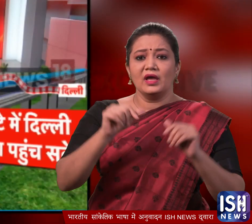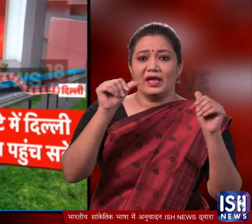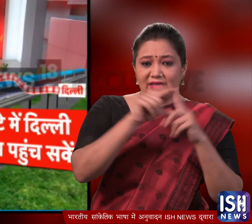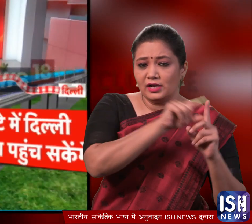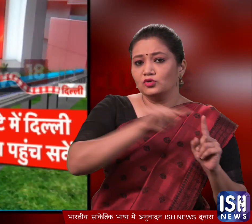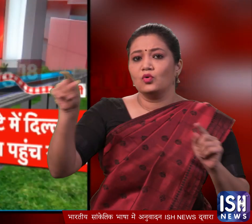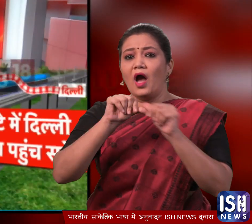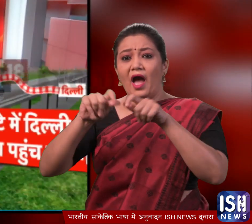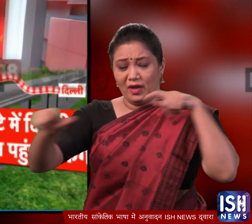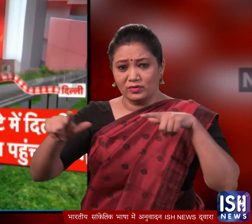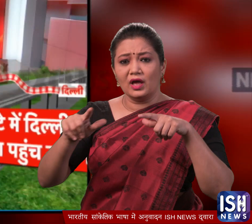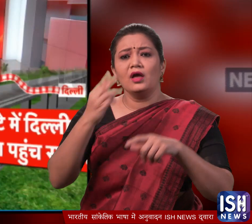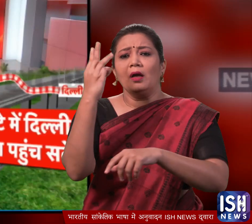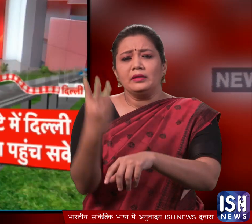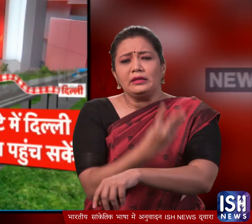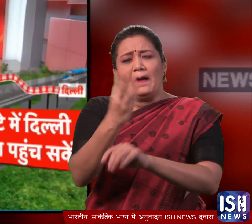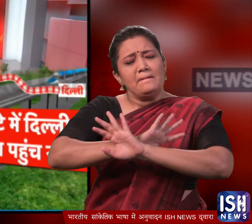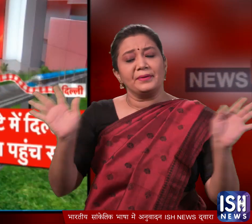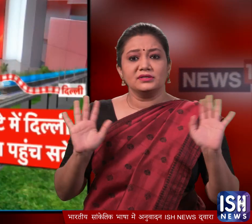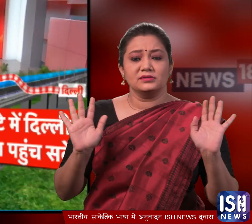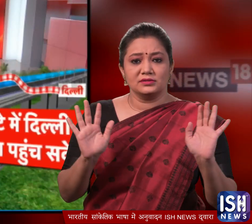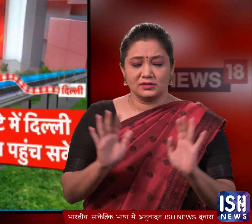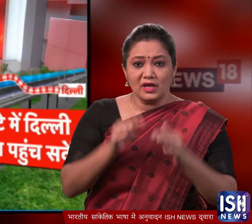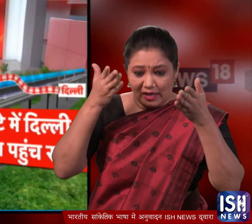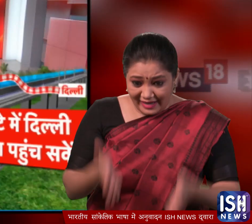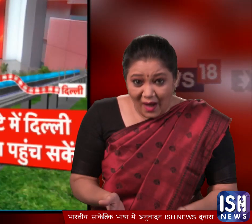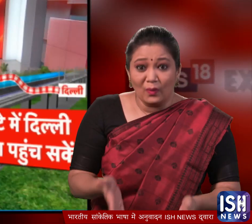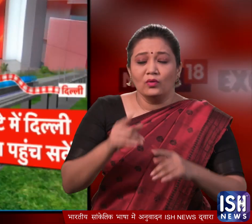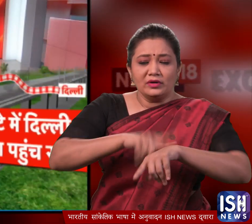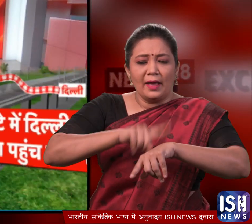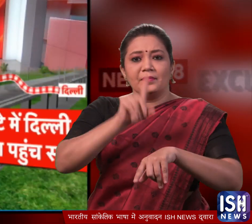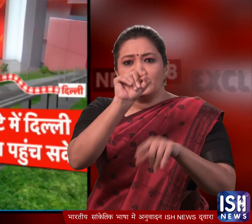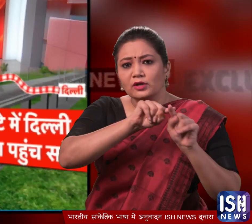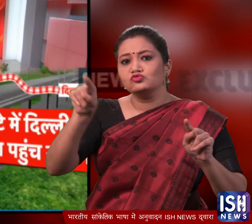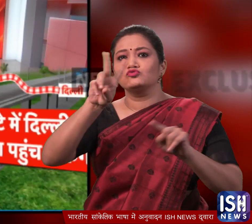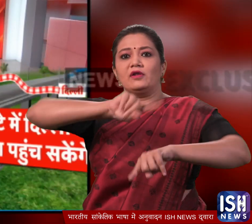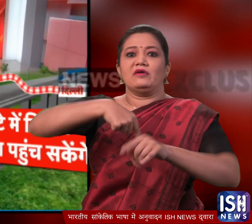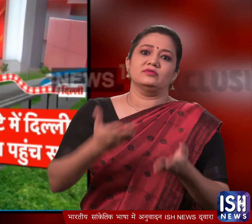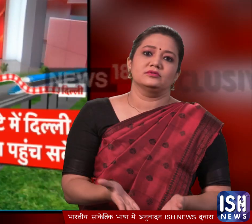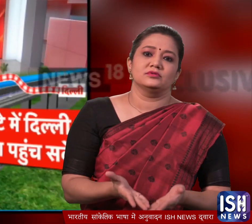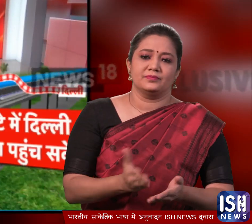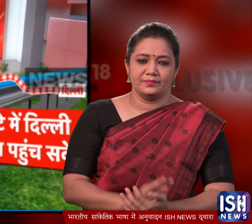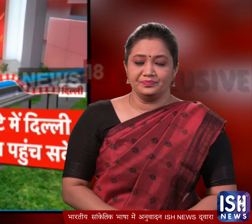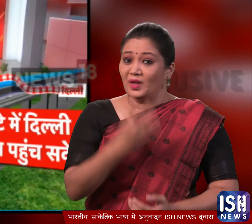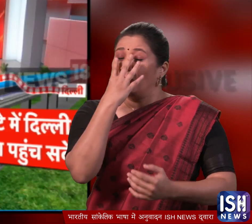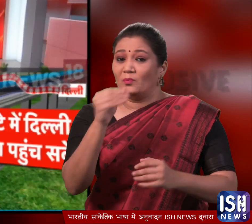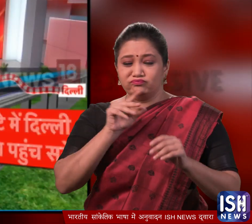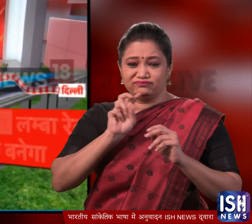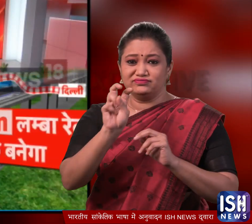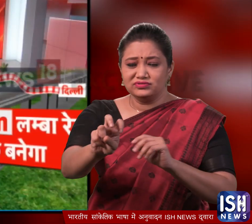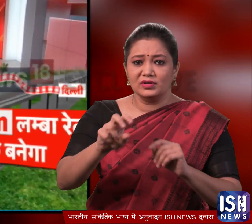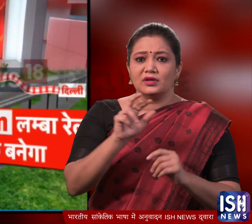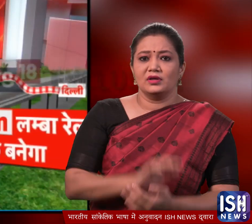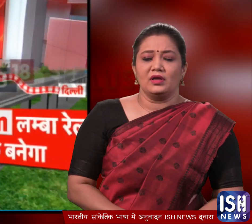दिल्ली से अयोध्या के बीच की दूरी केवल 3 घंटे में तय की जा सकेगी, जबकि अभी इस दूरी को तय करने में 10 से 12 घंटे लगते हैं। बुलेट ट्रेन के